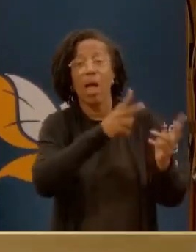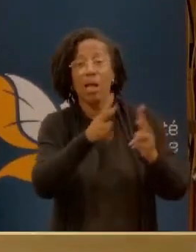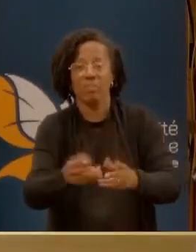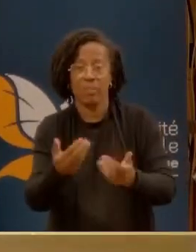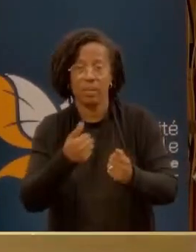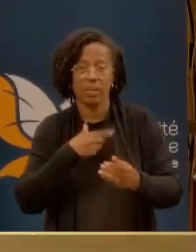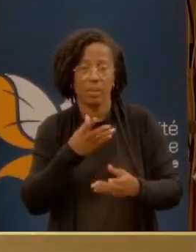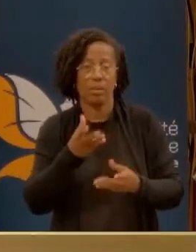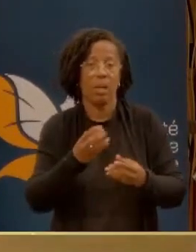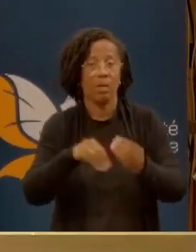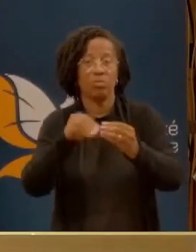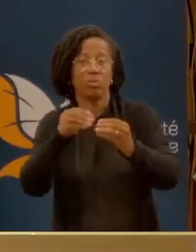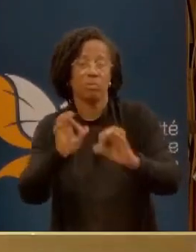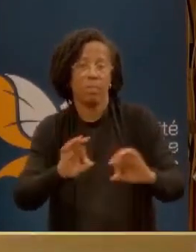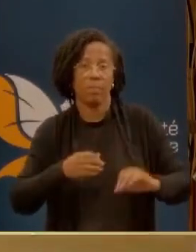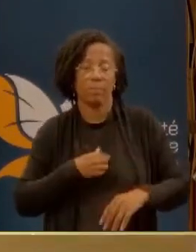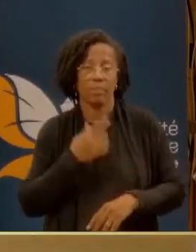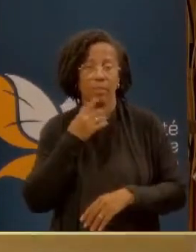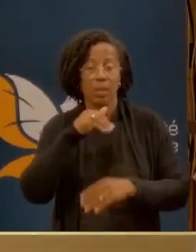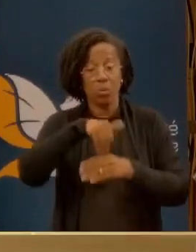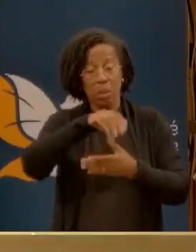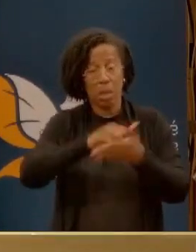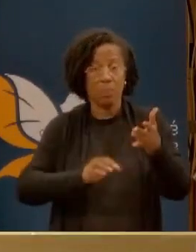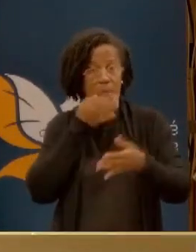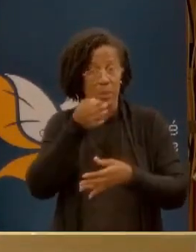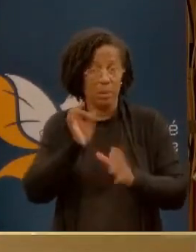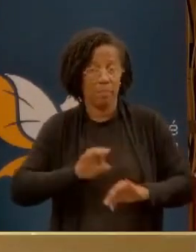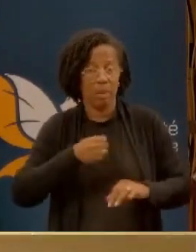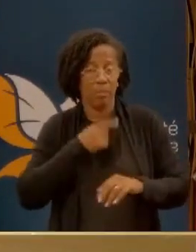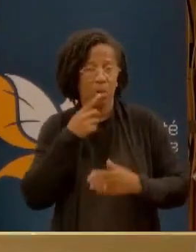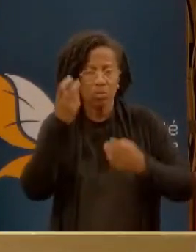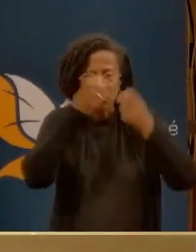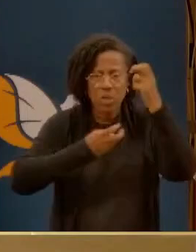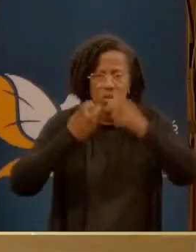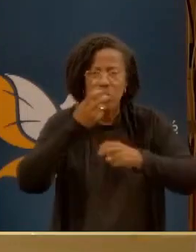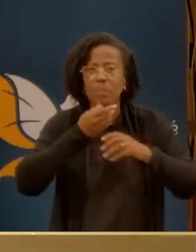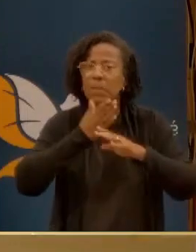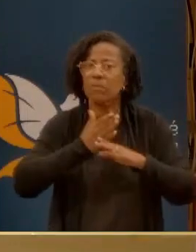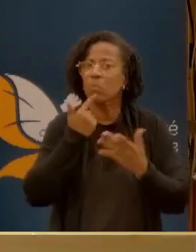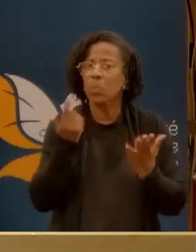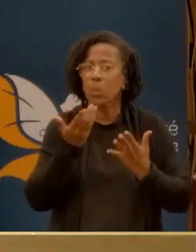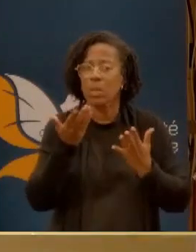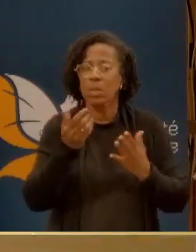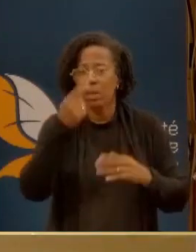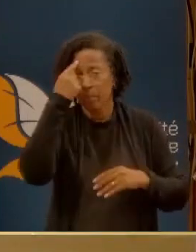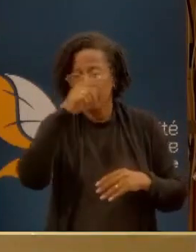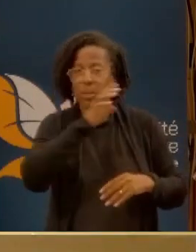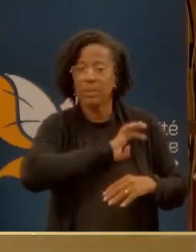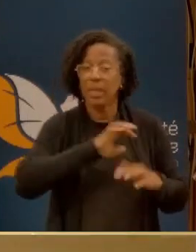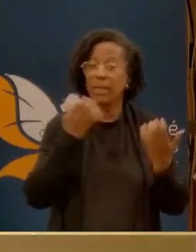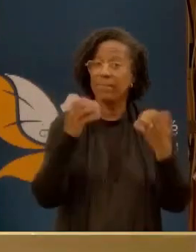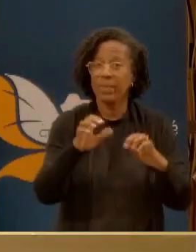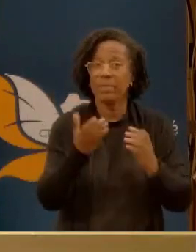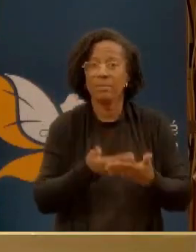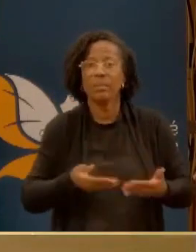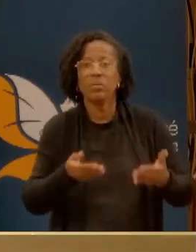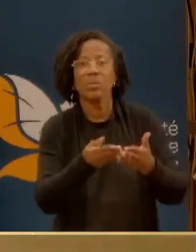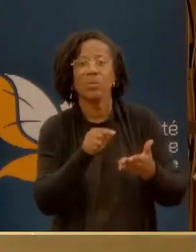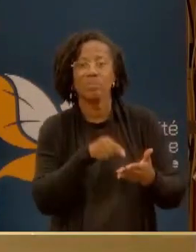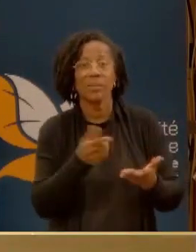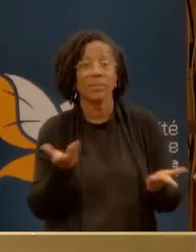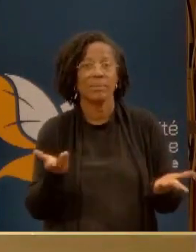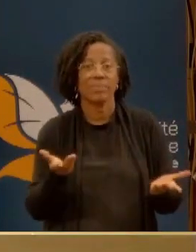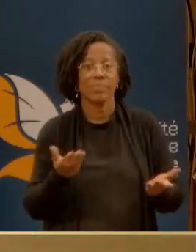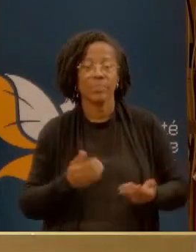Alors, vous n'avez pas dit dans le rapport, j'ai cherché vainement, qu'est-ce qui est prévu pour éviter cette